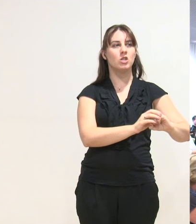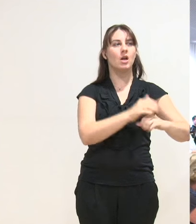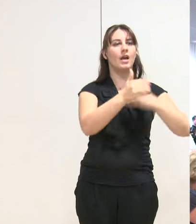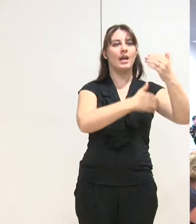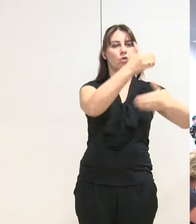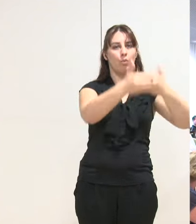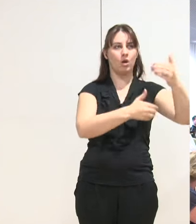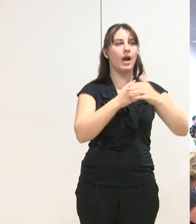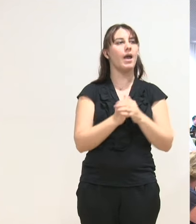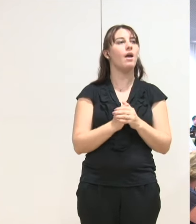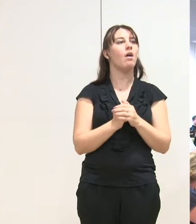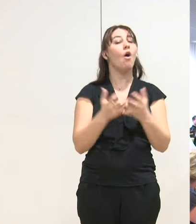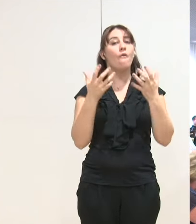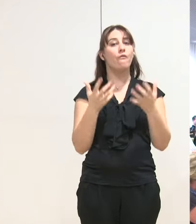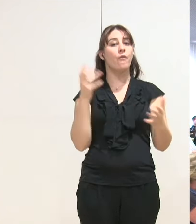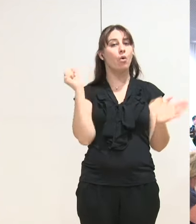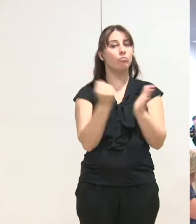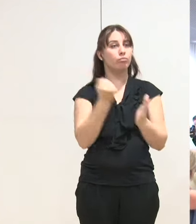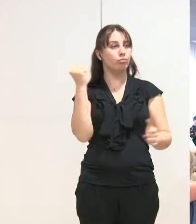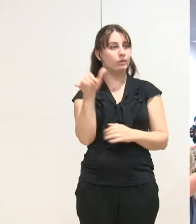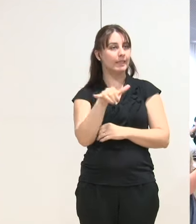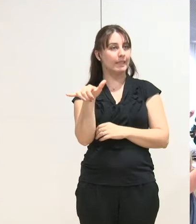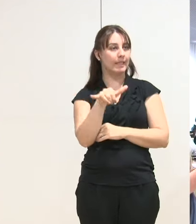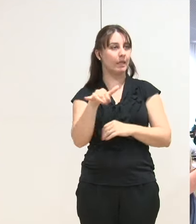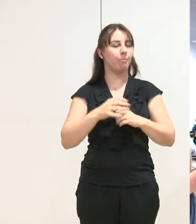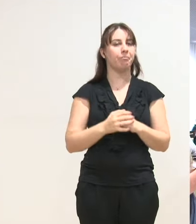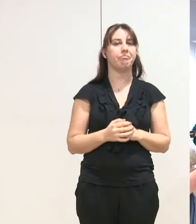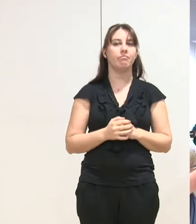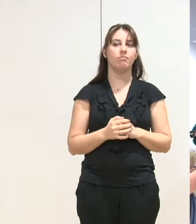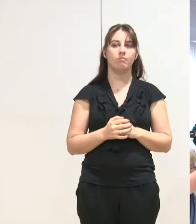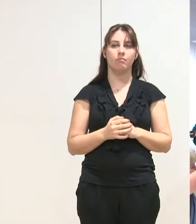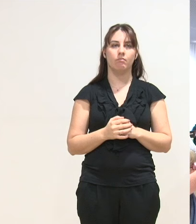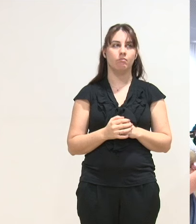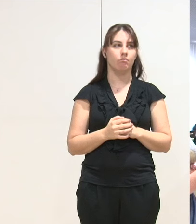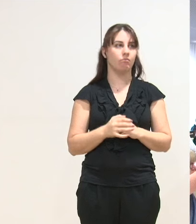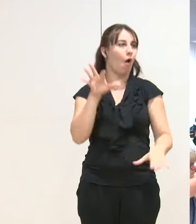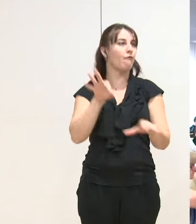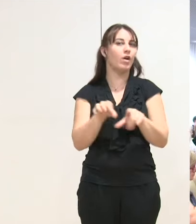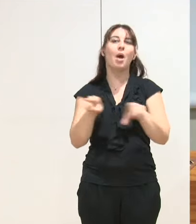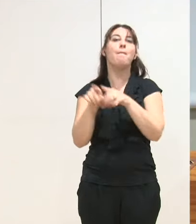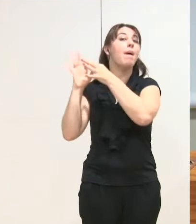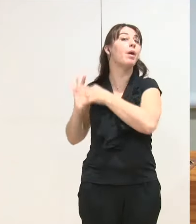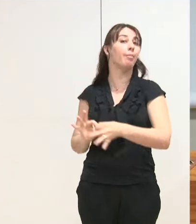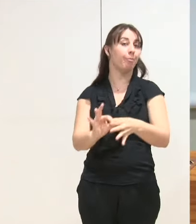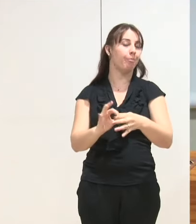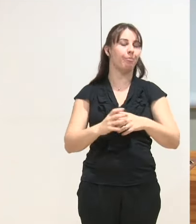progrès qui souhaite voter pour le même vote euh